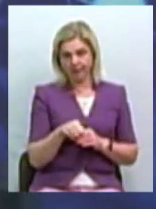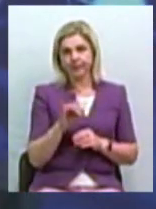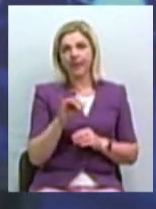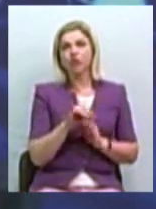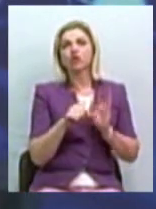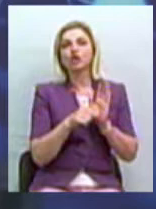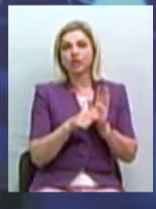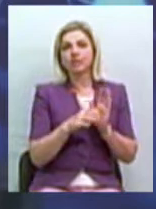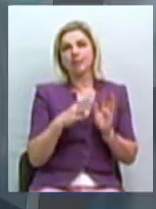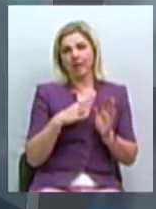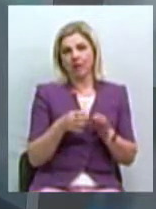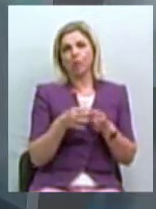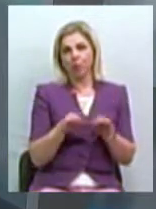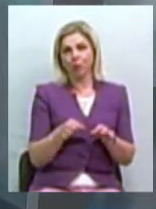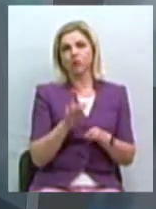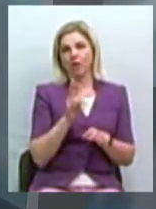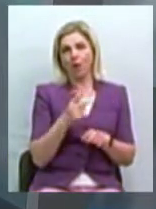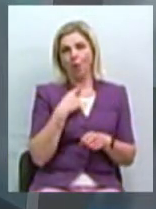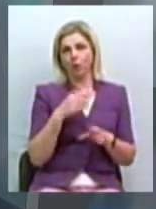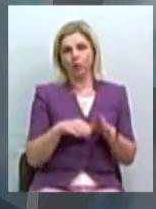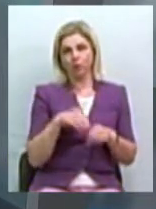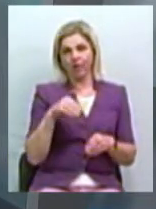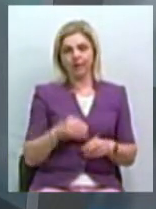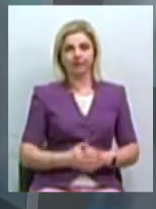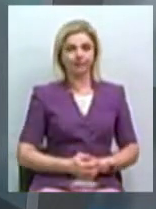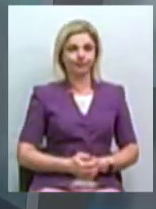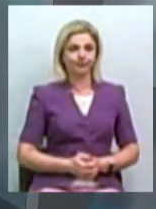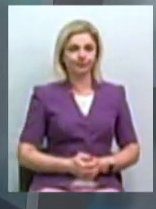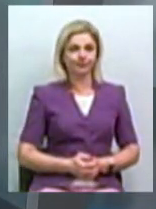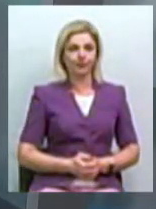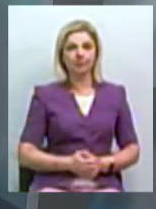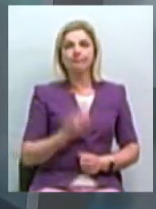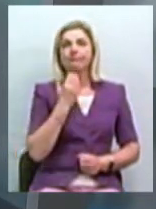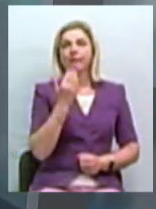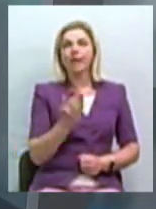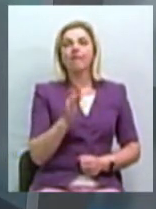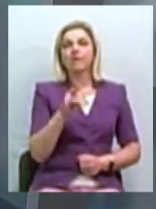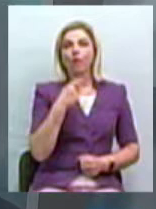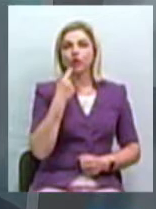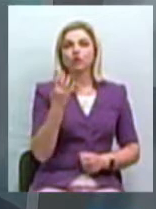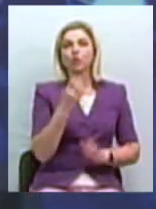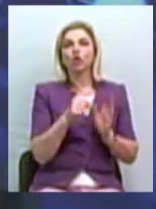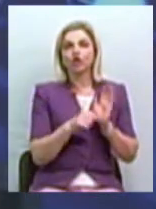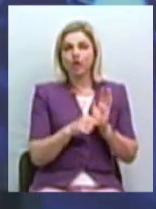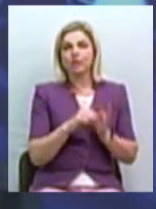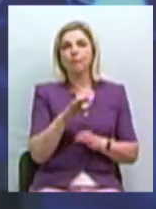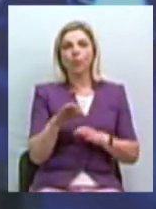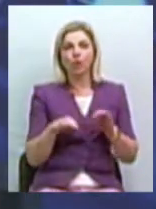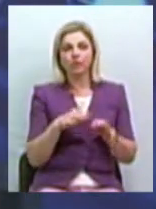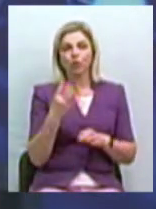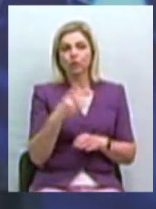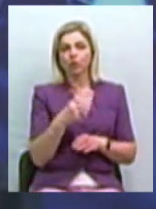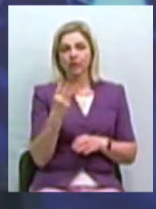проєктів допущено до голосування з даних 9. Ви зазначили, що 46 проєктів не допущені 43.